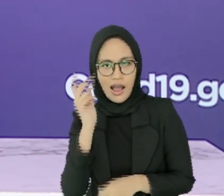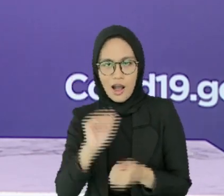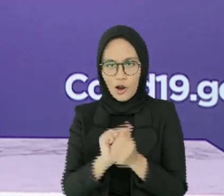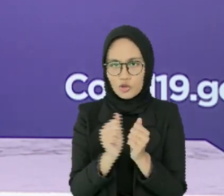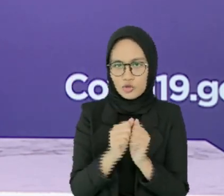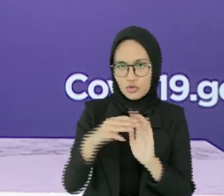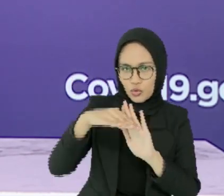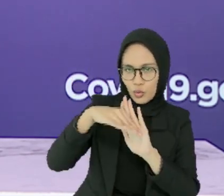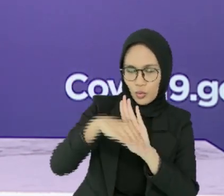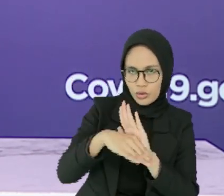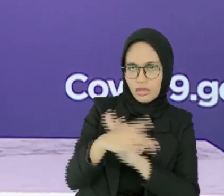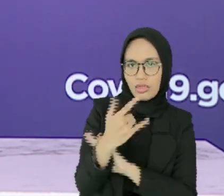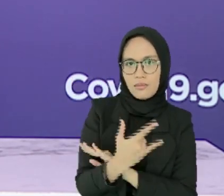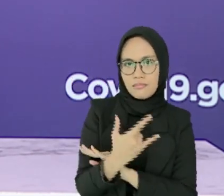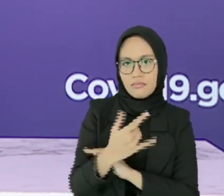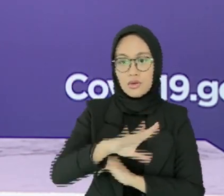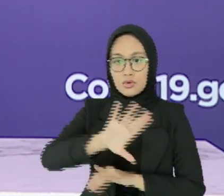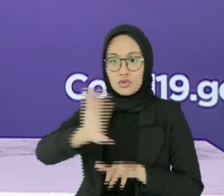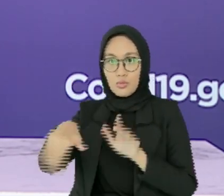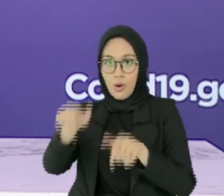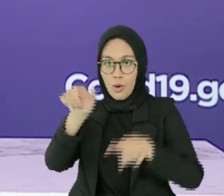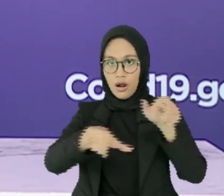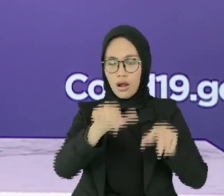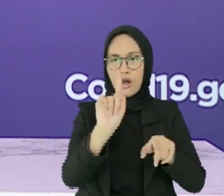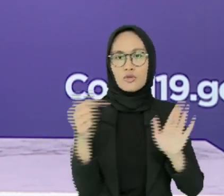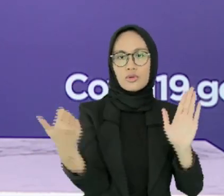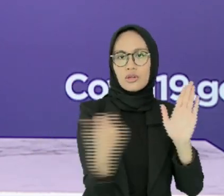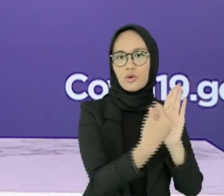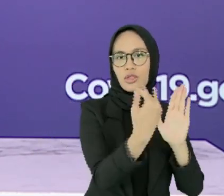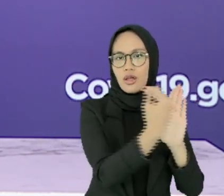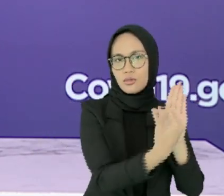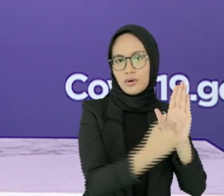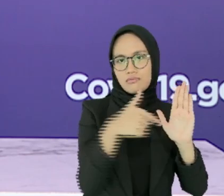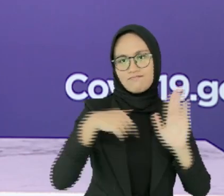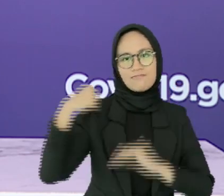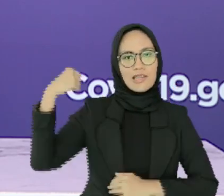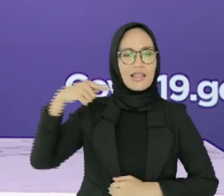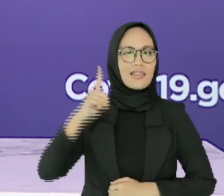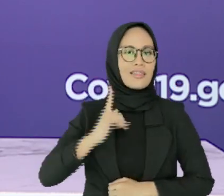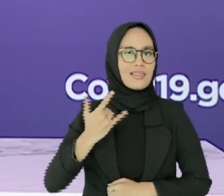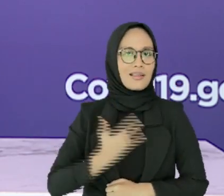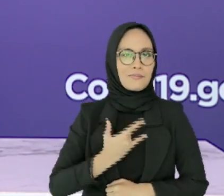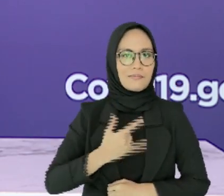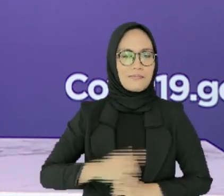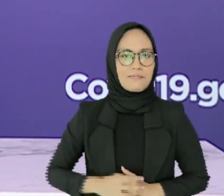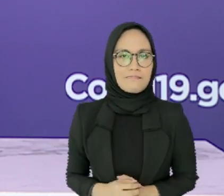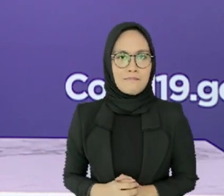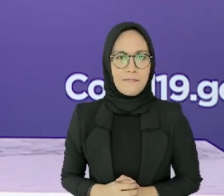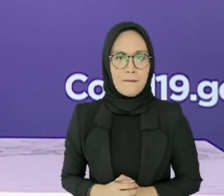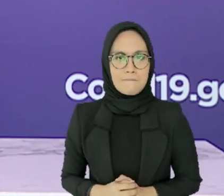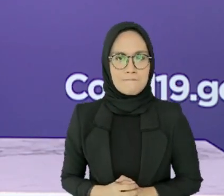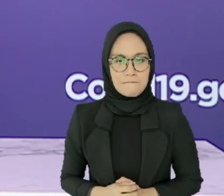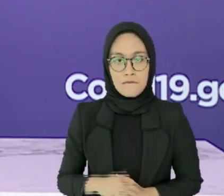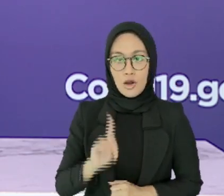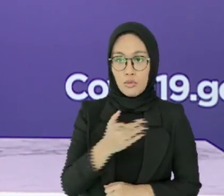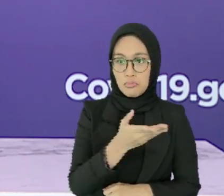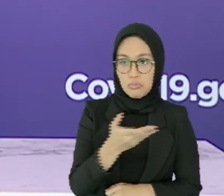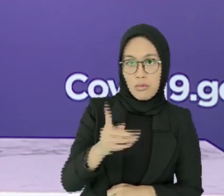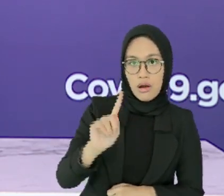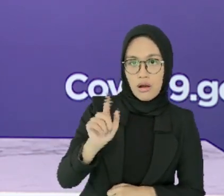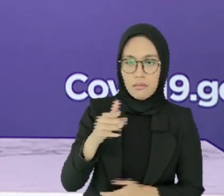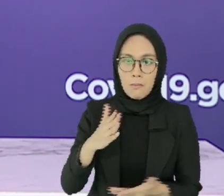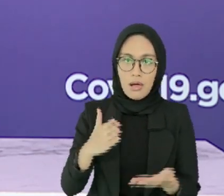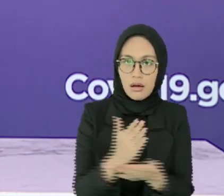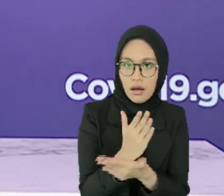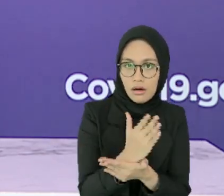perjalanan wajib untuk menaati aturan yang telah ditetapkan Apabila ada peserta perjalanan yang tidak memenuhi